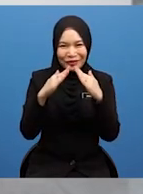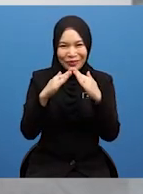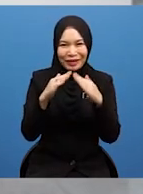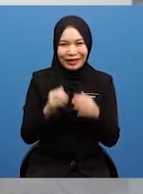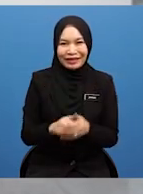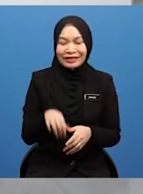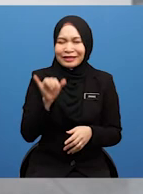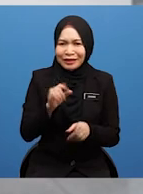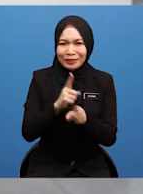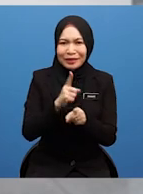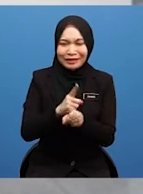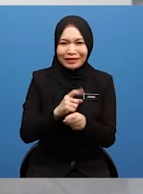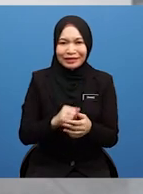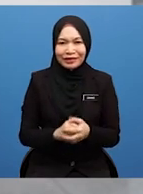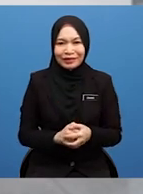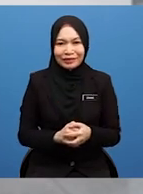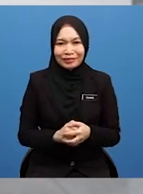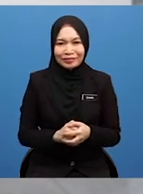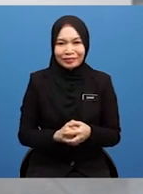tetap maupun